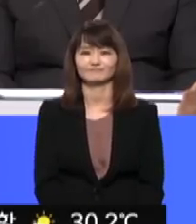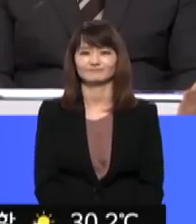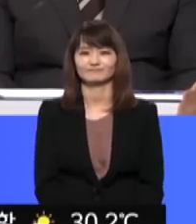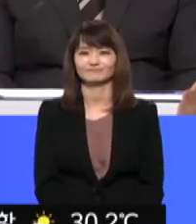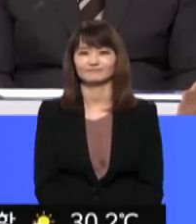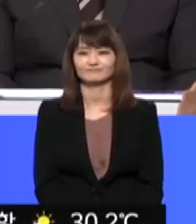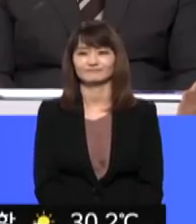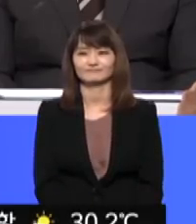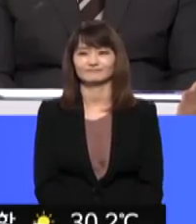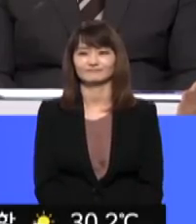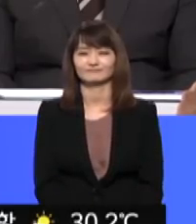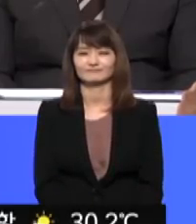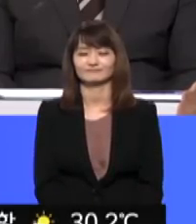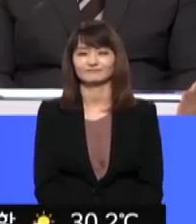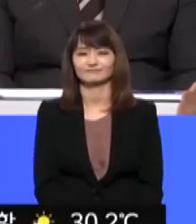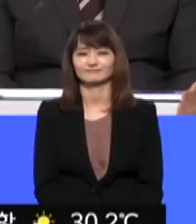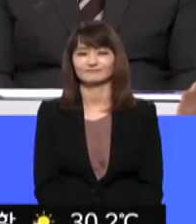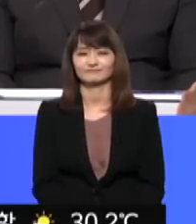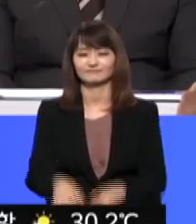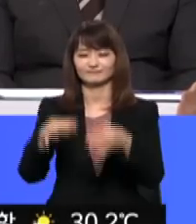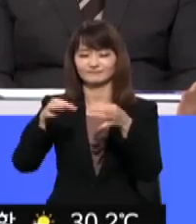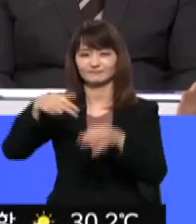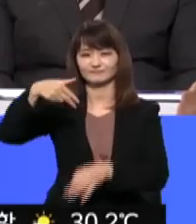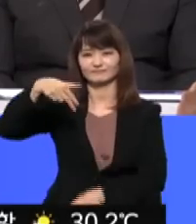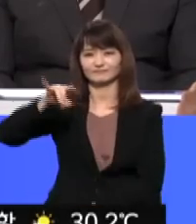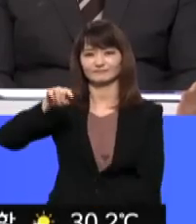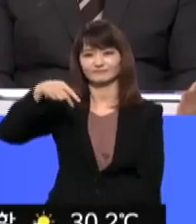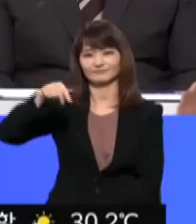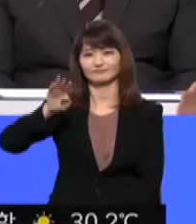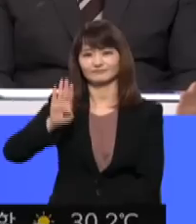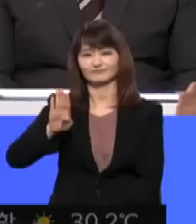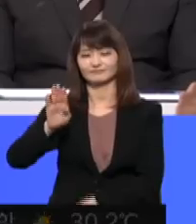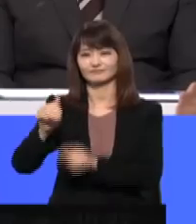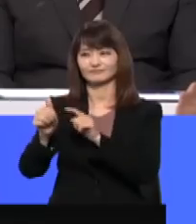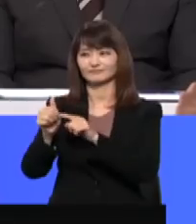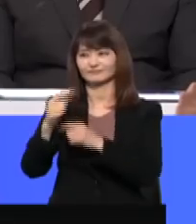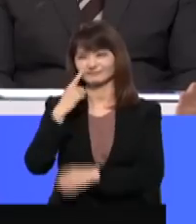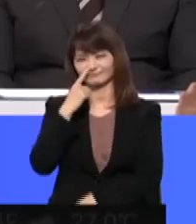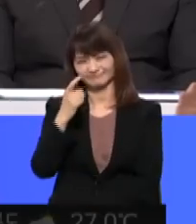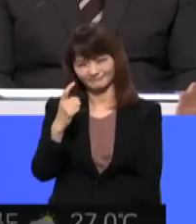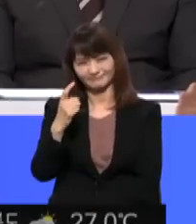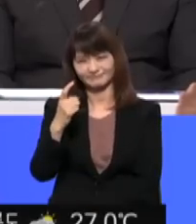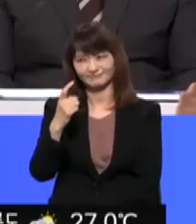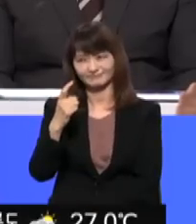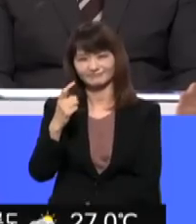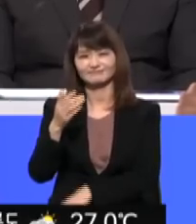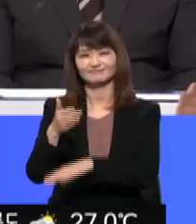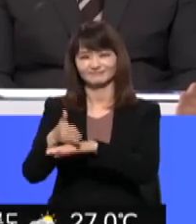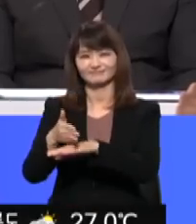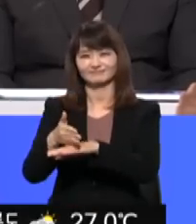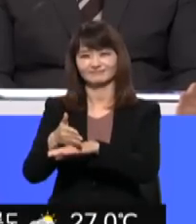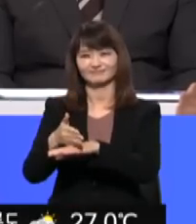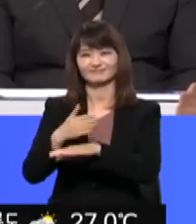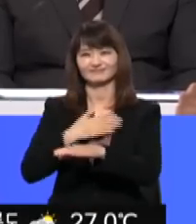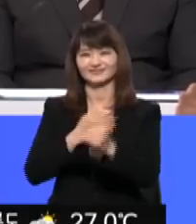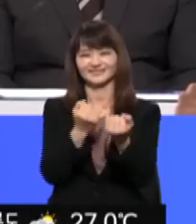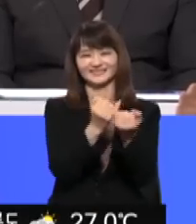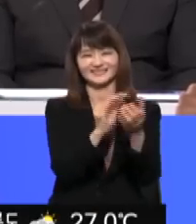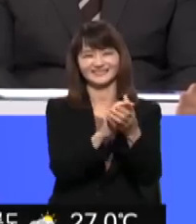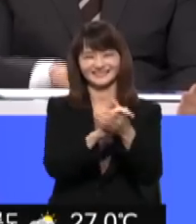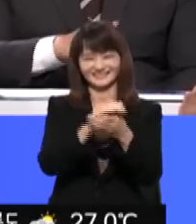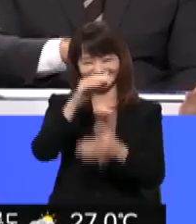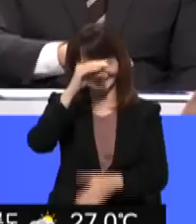다음에 돼지 으짜왕님도 있습니다 김재섭 비대위원 관련돼서 김재석 너무 멋있다 고맙습니다 내 여친 닮았네